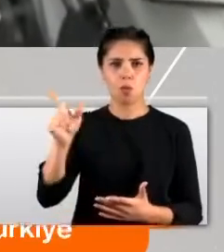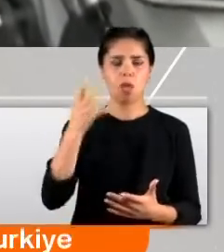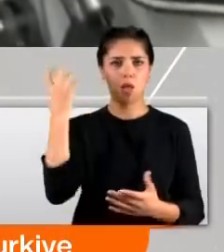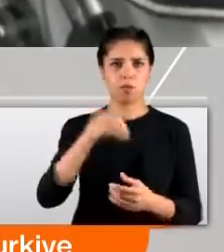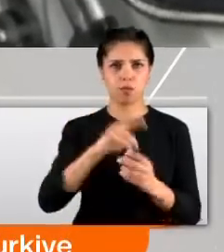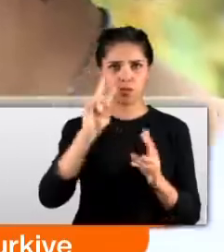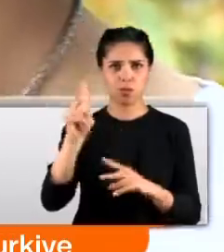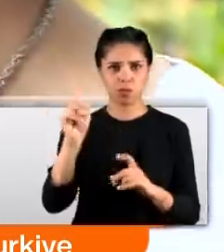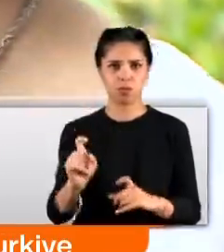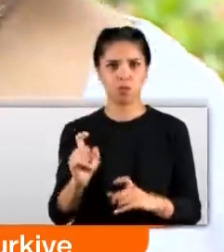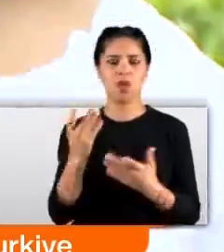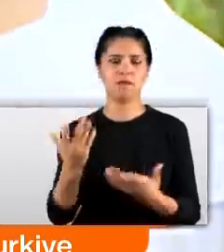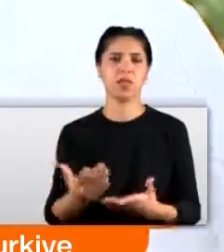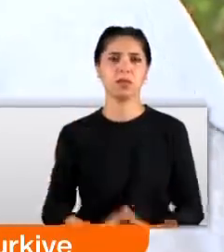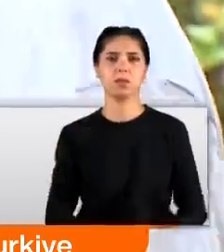gördünüz? Ambulansta gördüm.